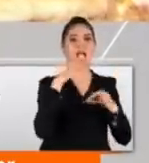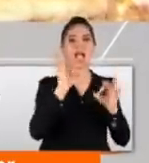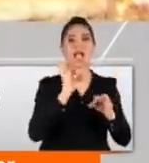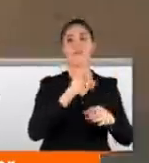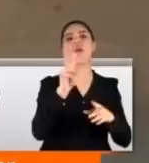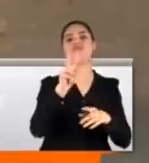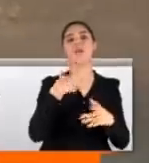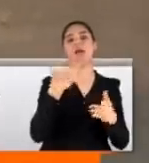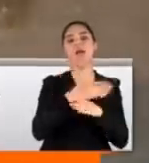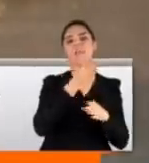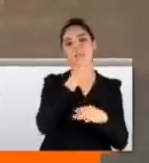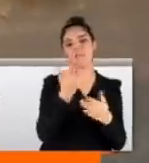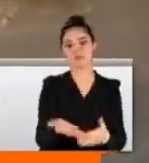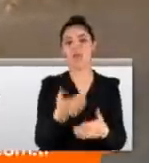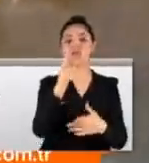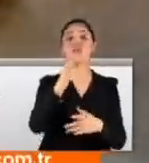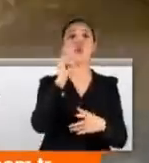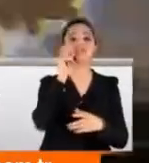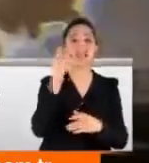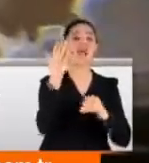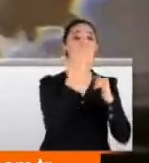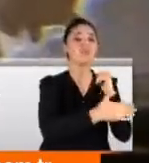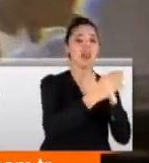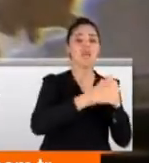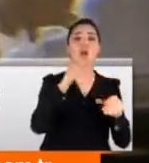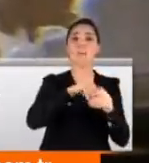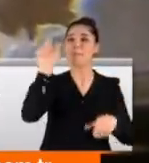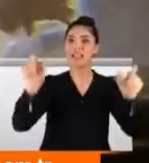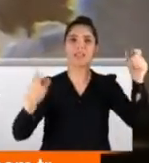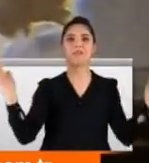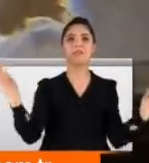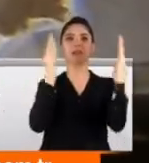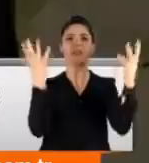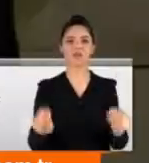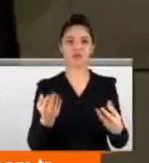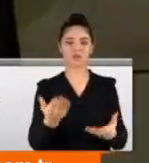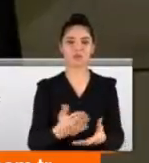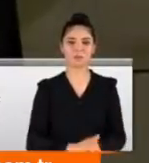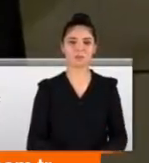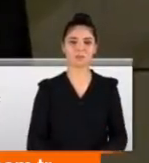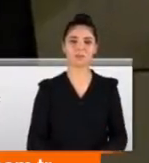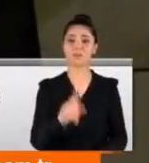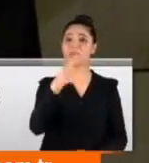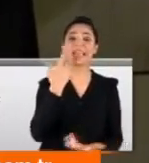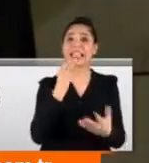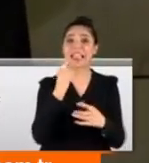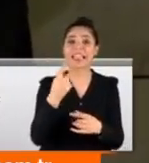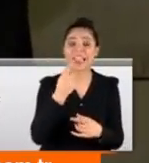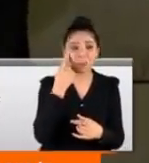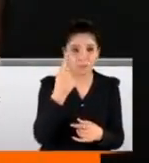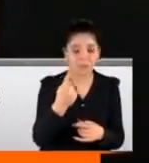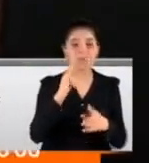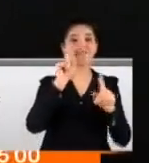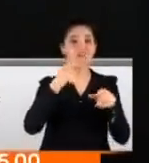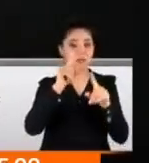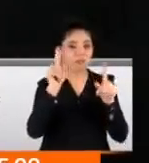olarak biliriz. Tartışma Giresun ve Trabzon milletvekillerini de karşı karşıya getirdi. Muhammed abi ne dersin? Tadabilir miyiz? Fark edebilir miyiz?